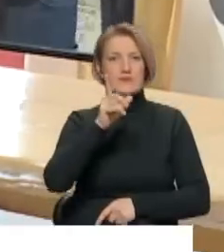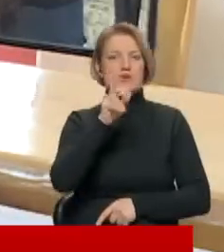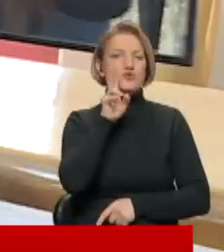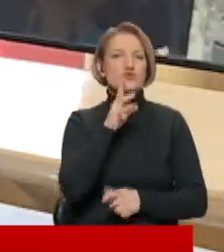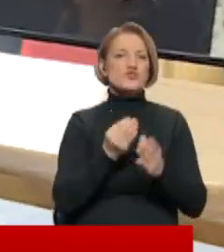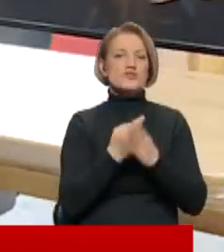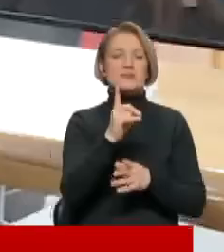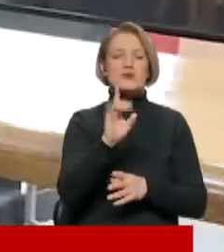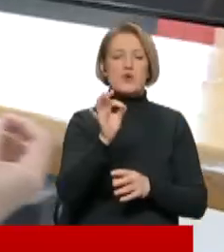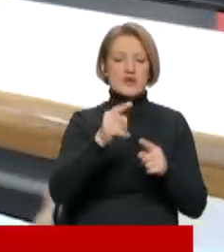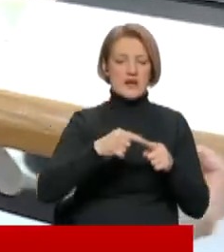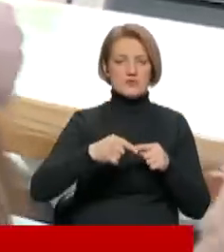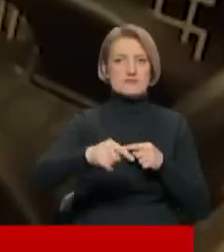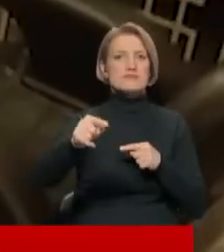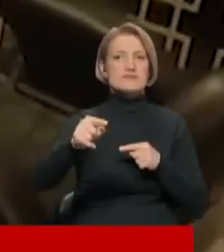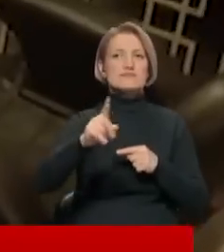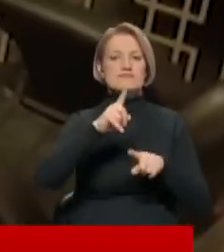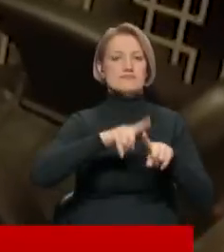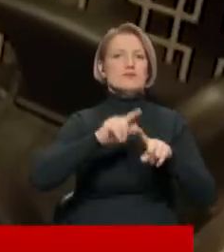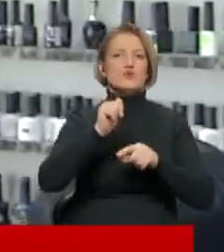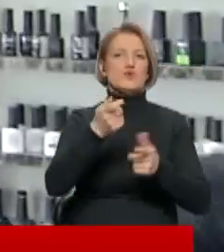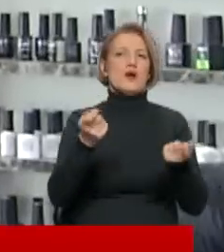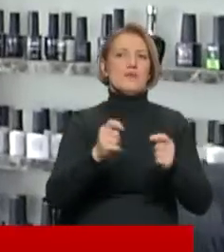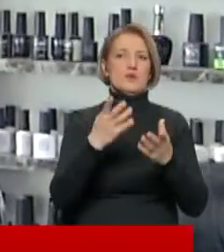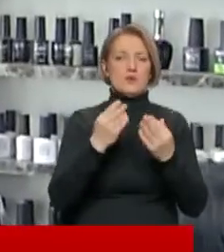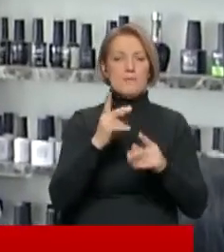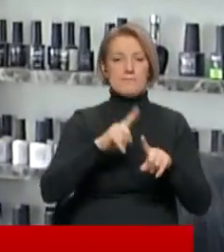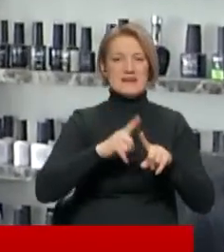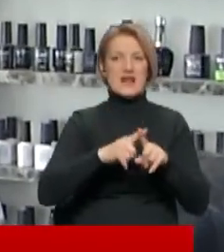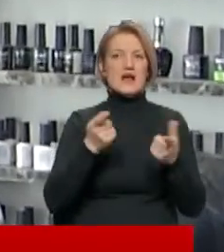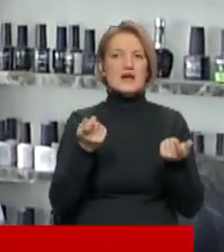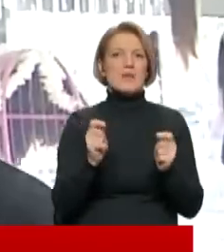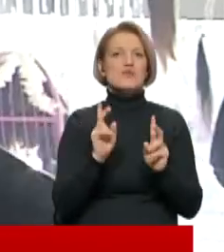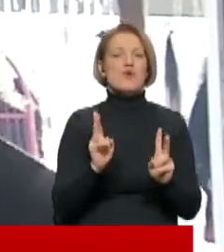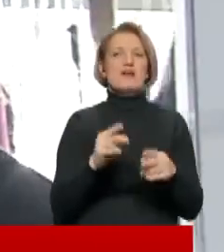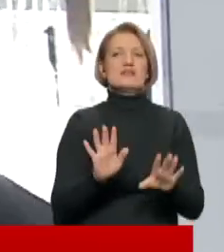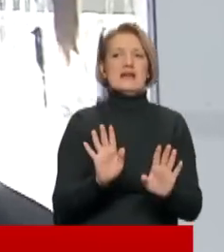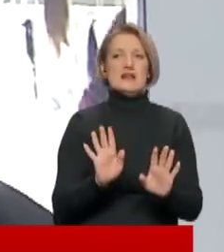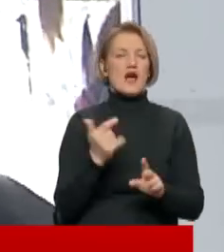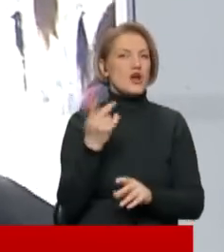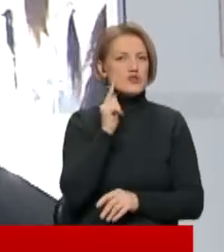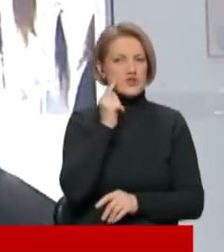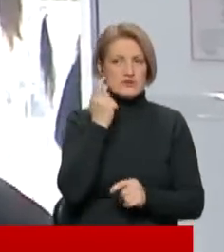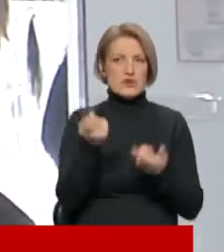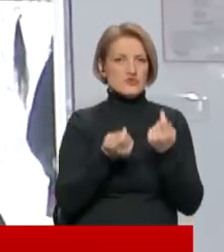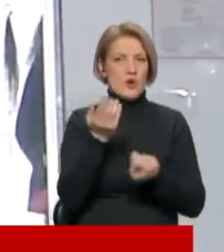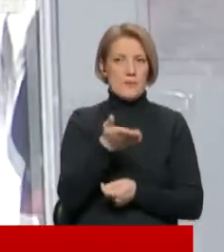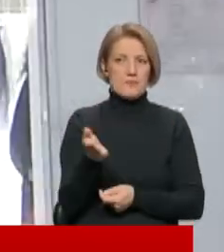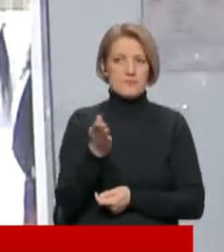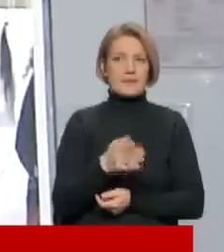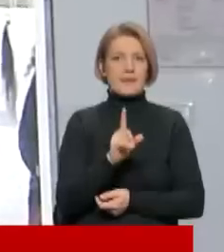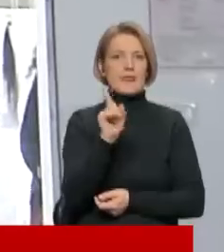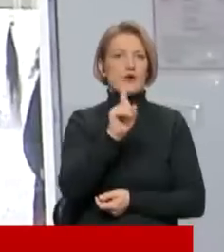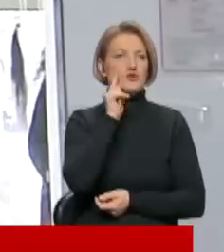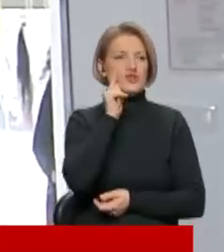1 ocaktan sonra pazar günleri kapalı olacaklar pazar günü kapalı olması normal değil kaç çalışanınız var burada Valla